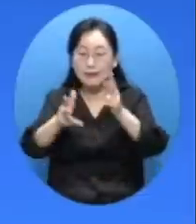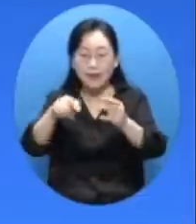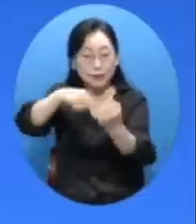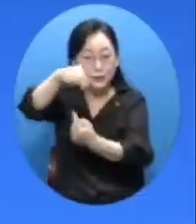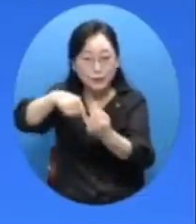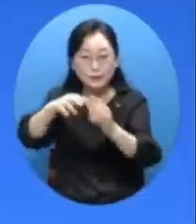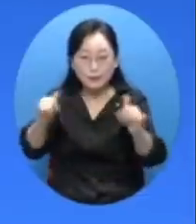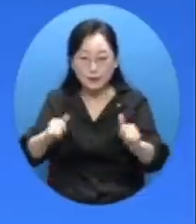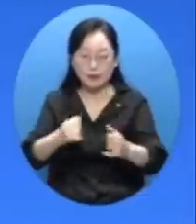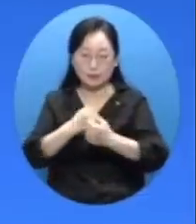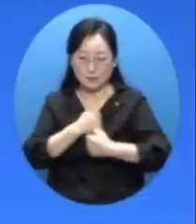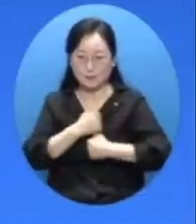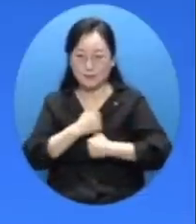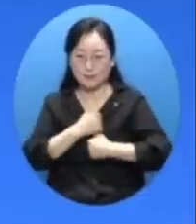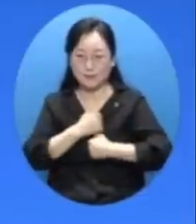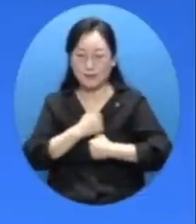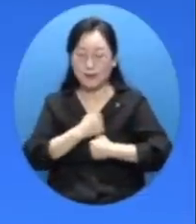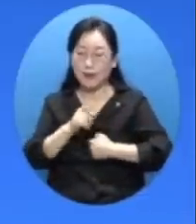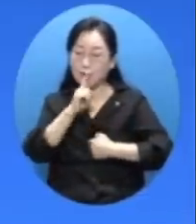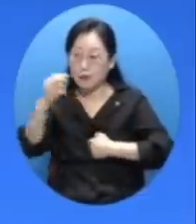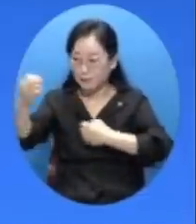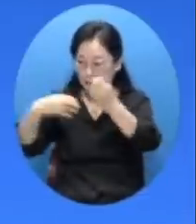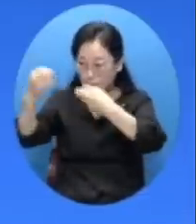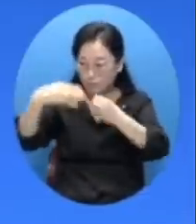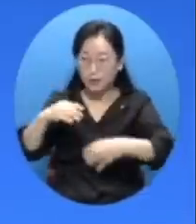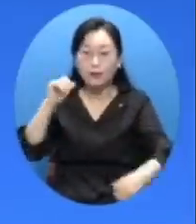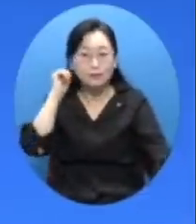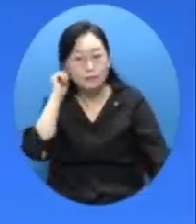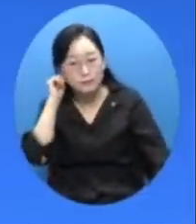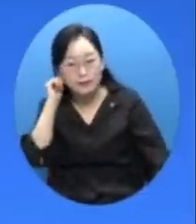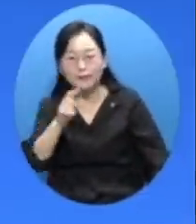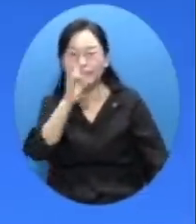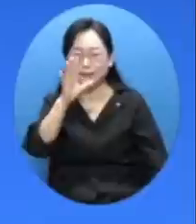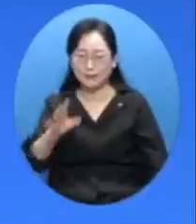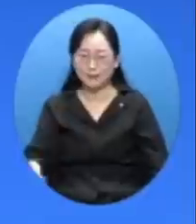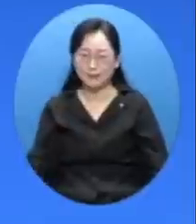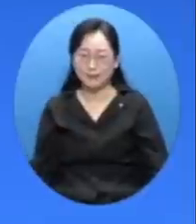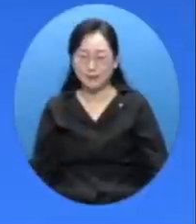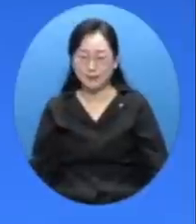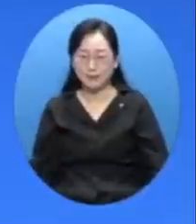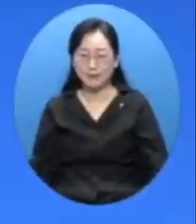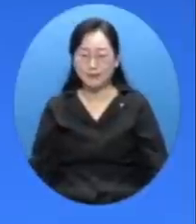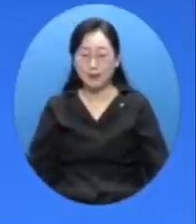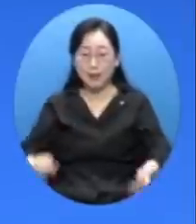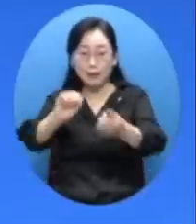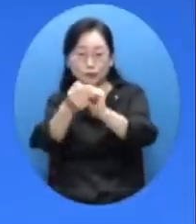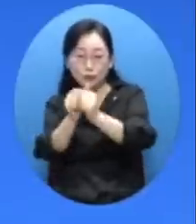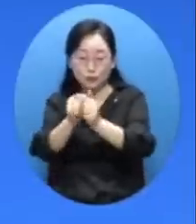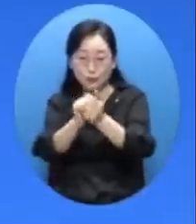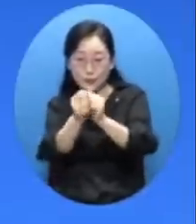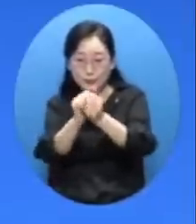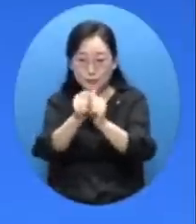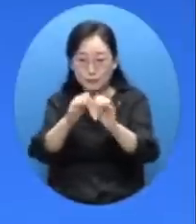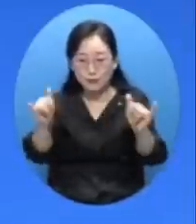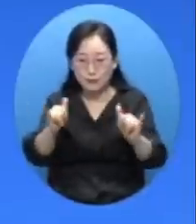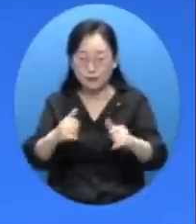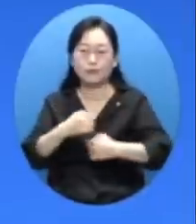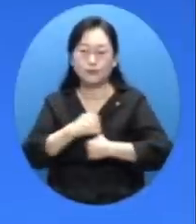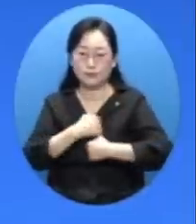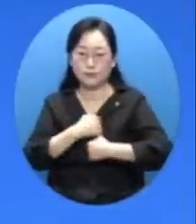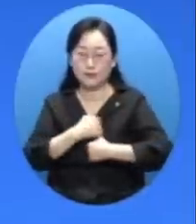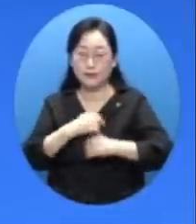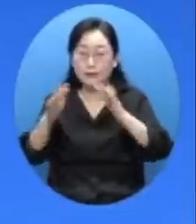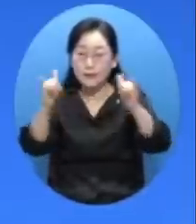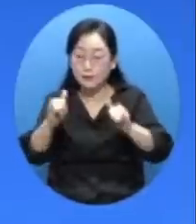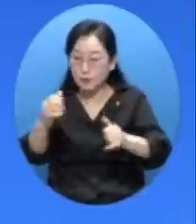더 신중해야 됩니다. 사람들이 이 말 저 말 한다고 그 말을 따라가면 안 됩니다. 특별히 주식하는 사람들 조심해야 됩니다. 사람들